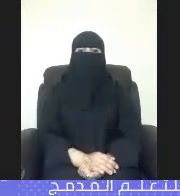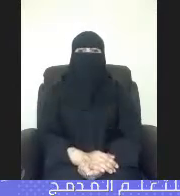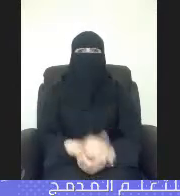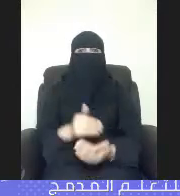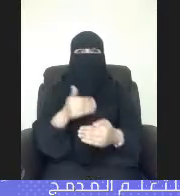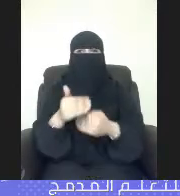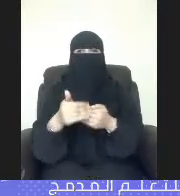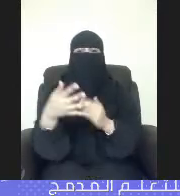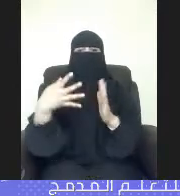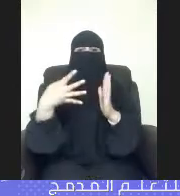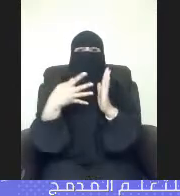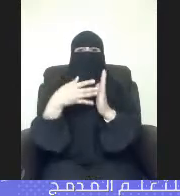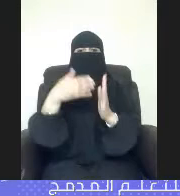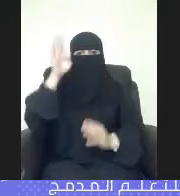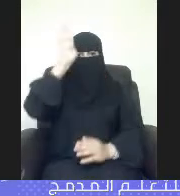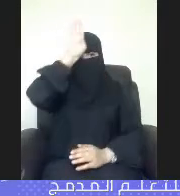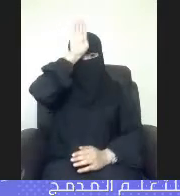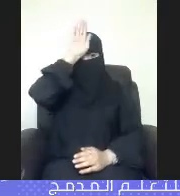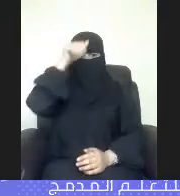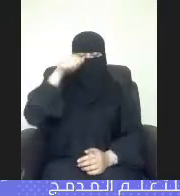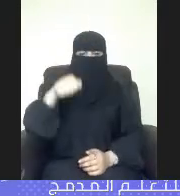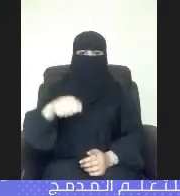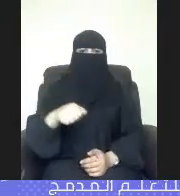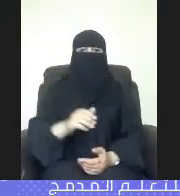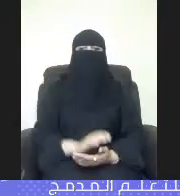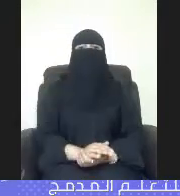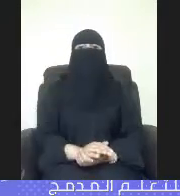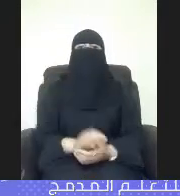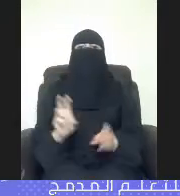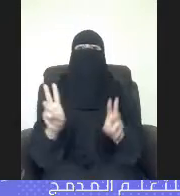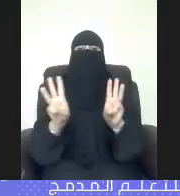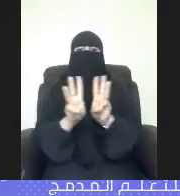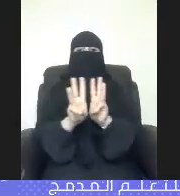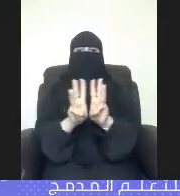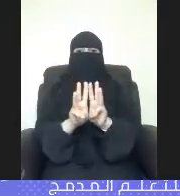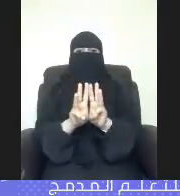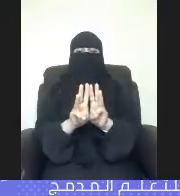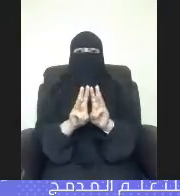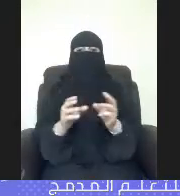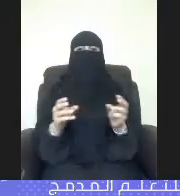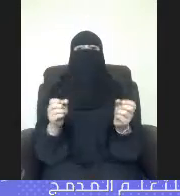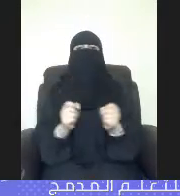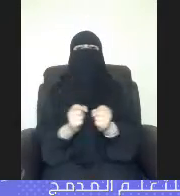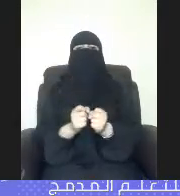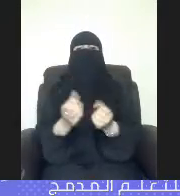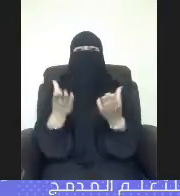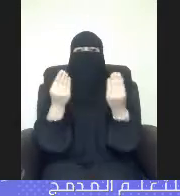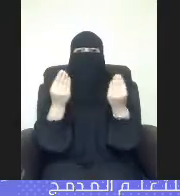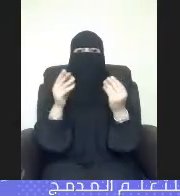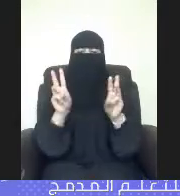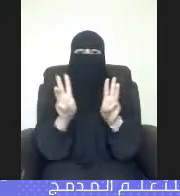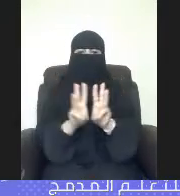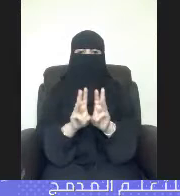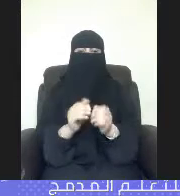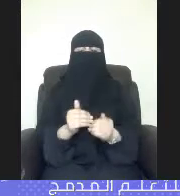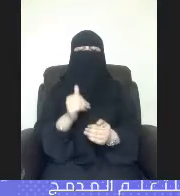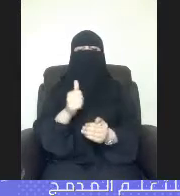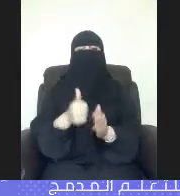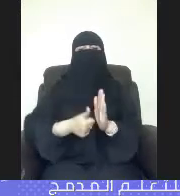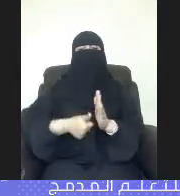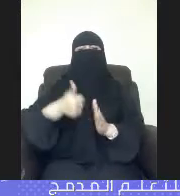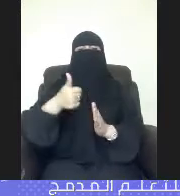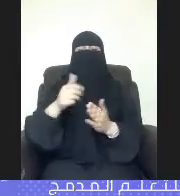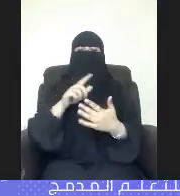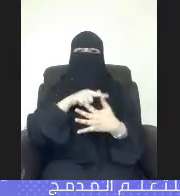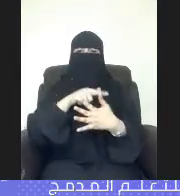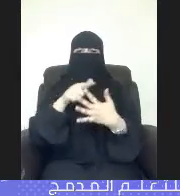عبر عمادة التعلم الإلكتروني إلى أفضل الممارسات التربوية. لذلك